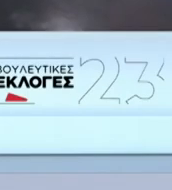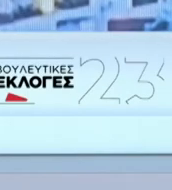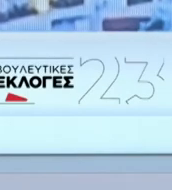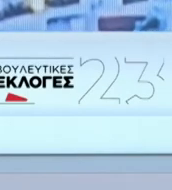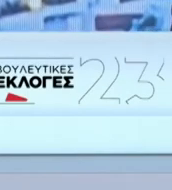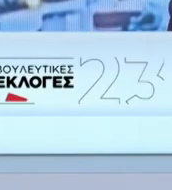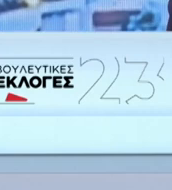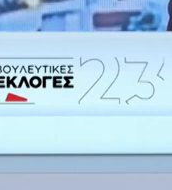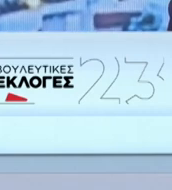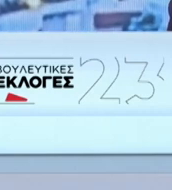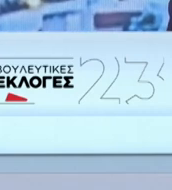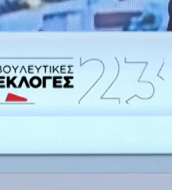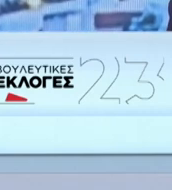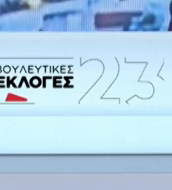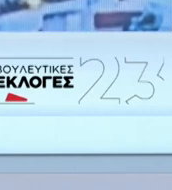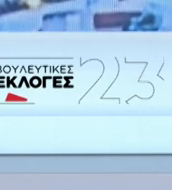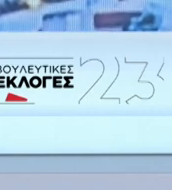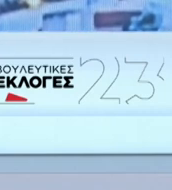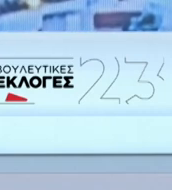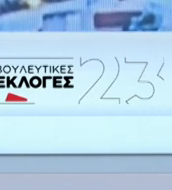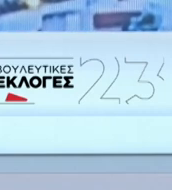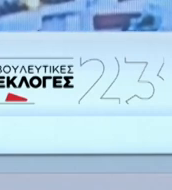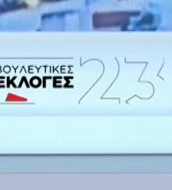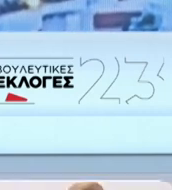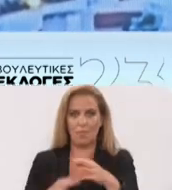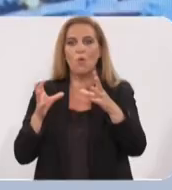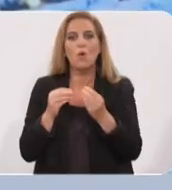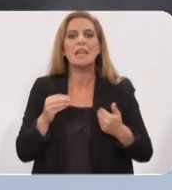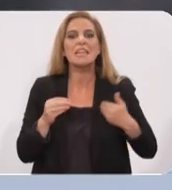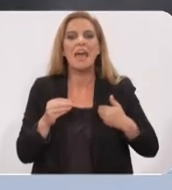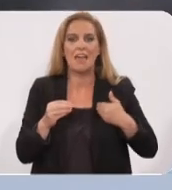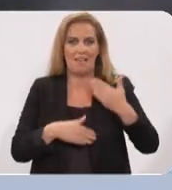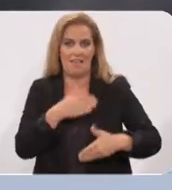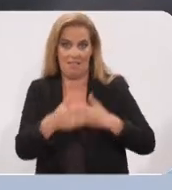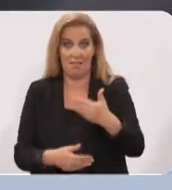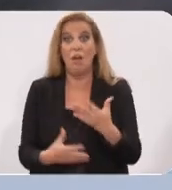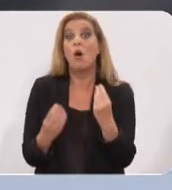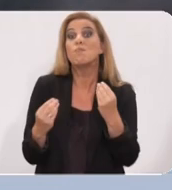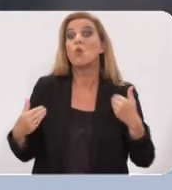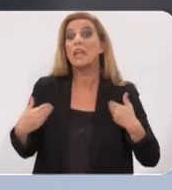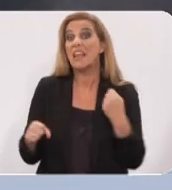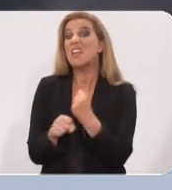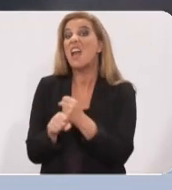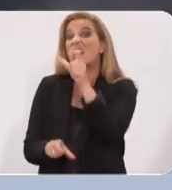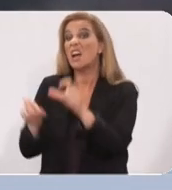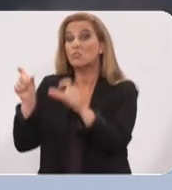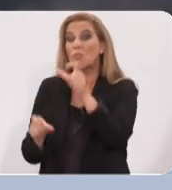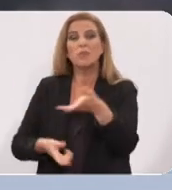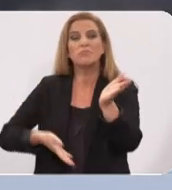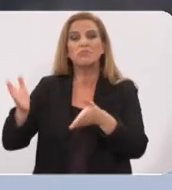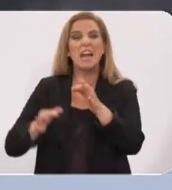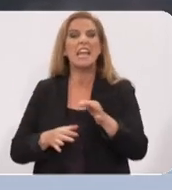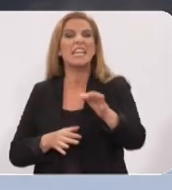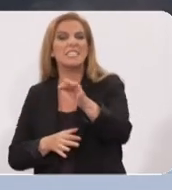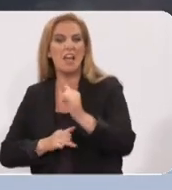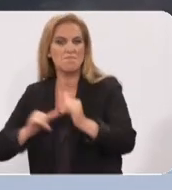τη νέα γενιά. Πολύ σύντομο. Να κρατήσουμε και τα εμπόδια που μπήκανε σε πολλούς νέους εργαζόμενους, κυρίως αυτούς που δουλεύουν στη σεζόν, από το να πάνε να ψηφίσουν.